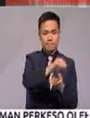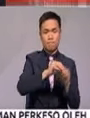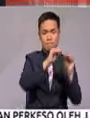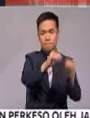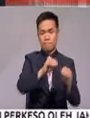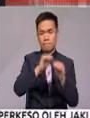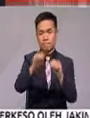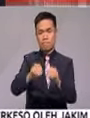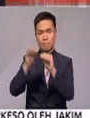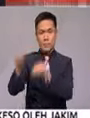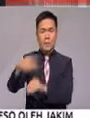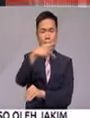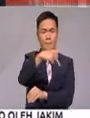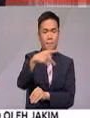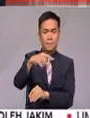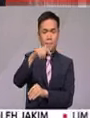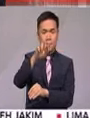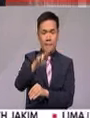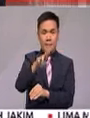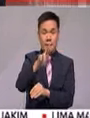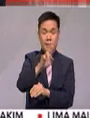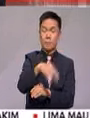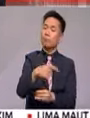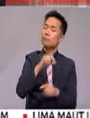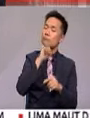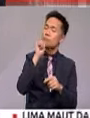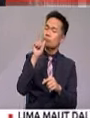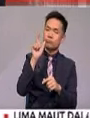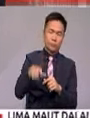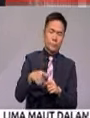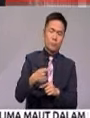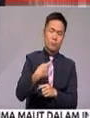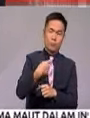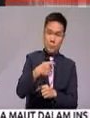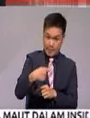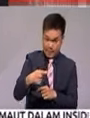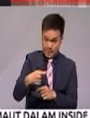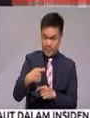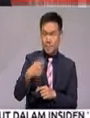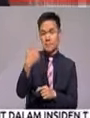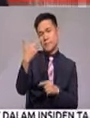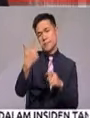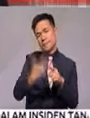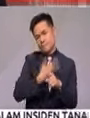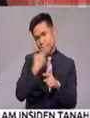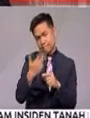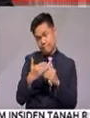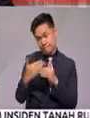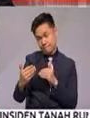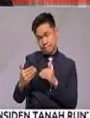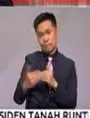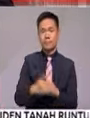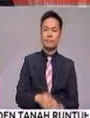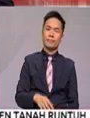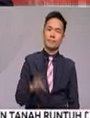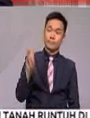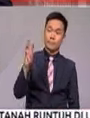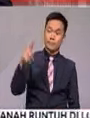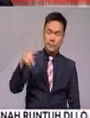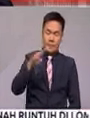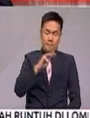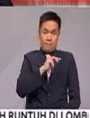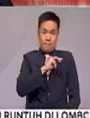dan perumahan awam sekitar ibu negara tanpa perlu membayar sewa untuk 3 bulan pertama. Menurut Menteri Wilayah Persekutuan Khalid